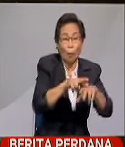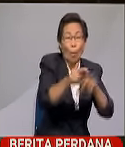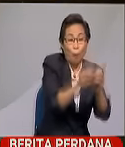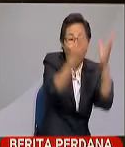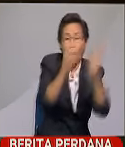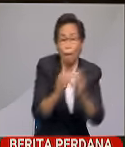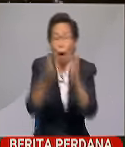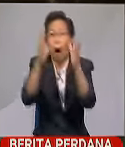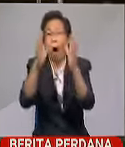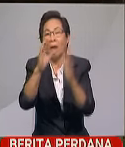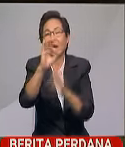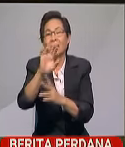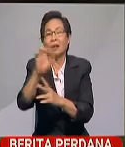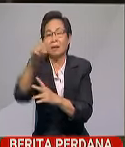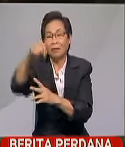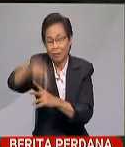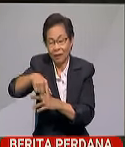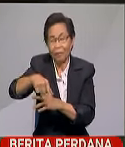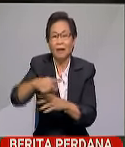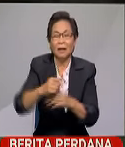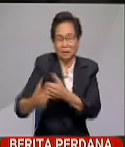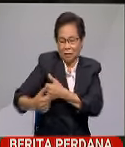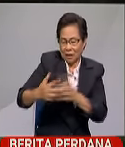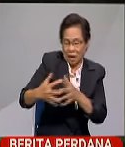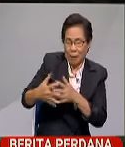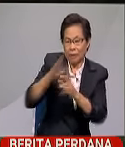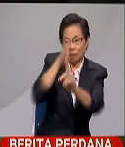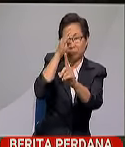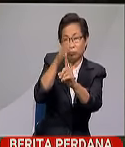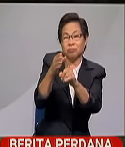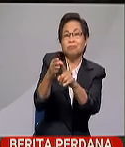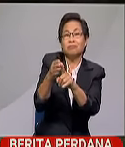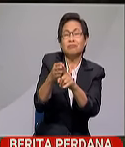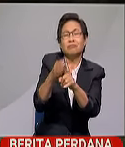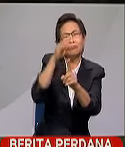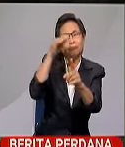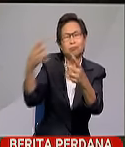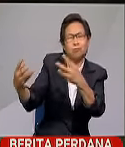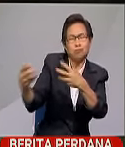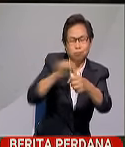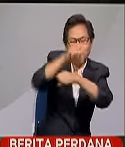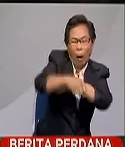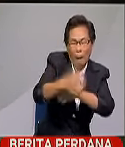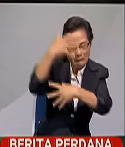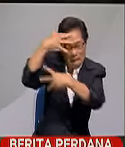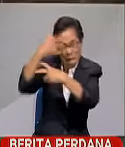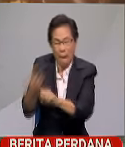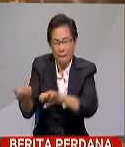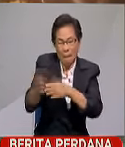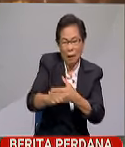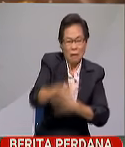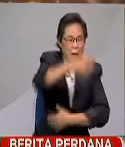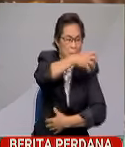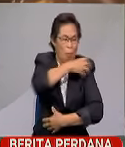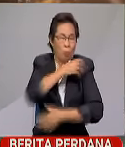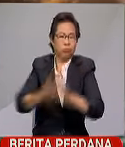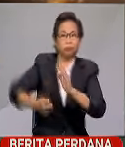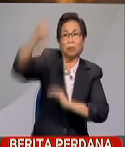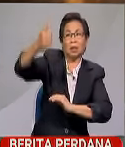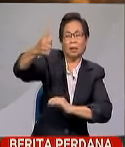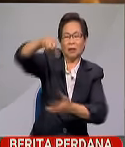yang menyasarkan kepada markas tentera Amerika dan sekutunya. Serangan bertujuan membalas dendam kerana kematian seorang komander tertinggi